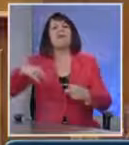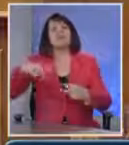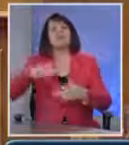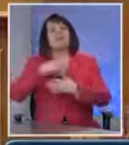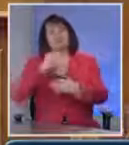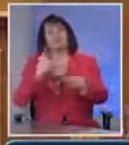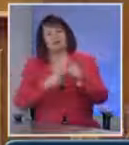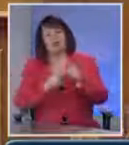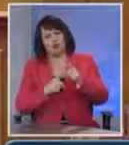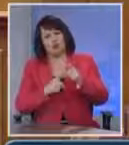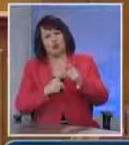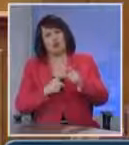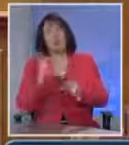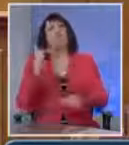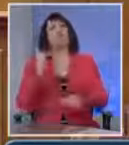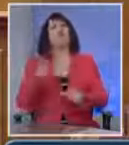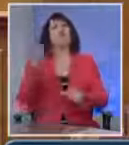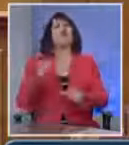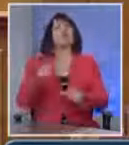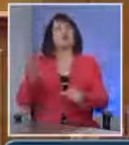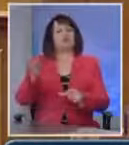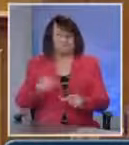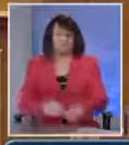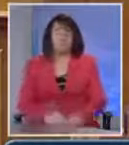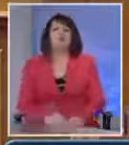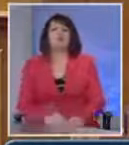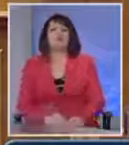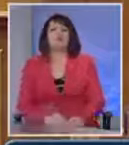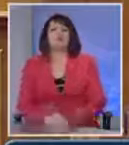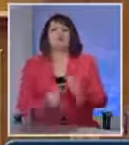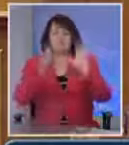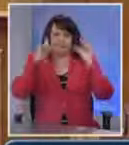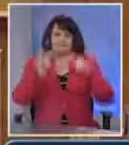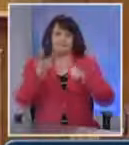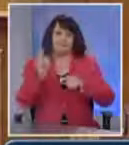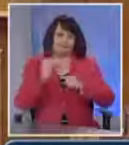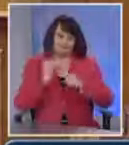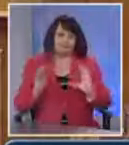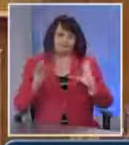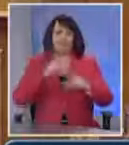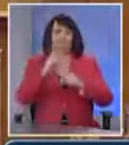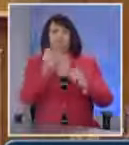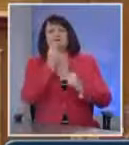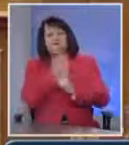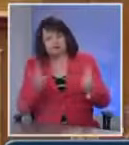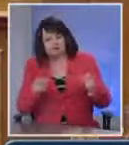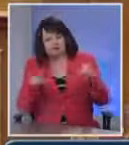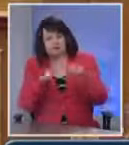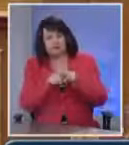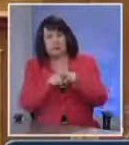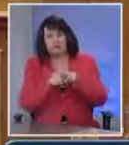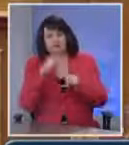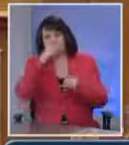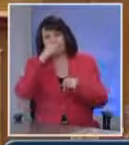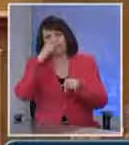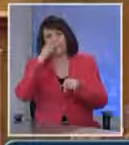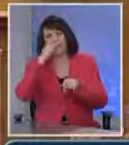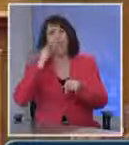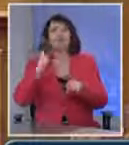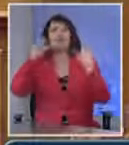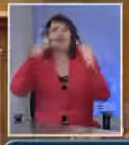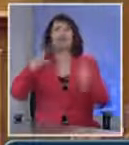Κουτσούμπας ήταν σε άλλες δουλειές. Και βέβαια παρόν και ο πρόεδρος της Δημοκρατίας. Το γεύμα για την αποκατάσταση